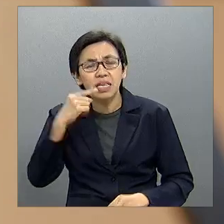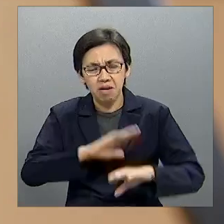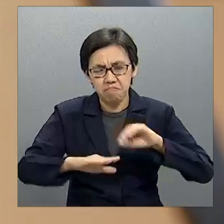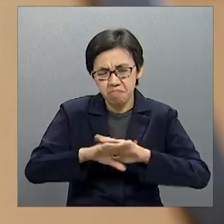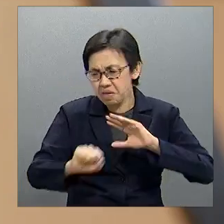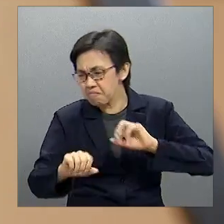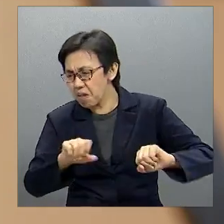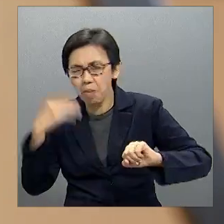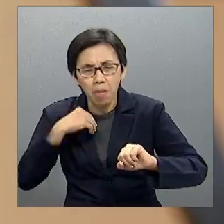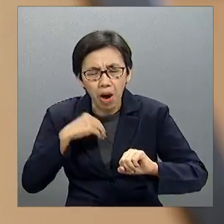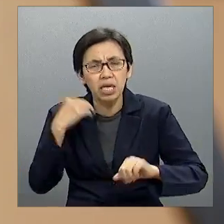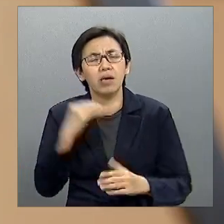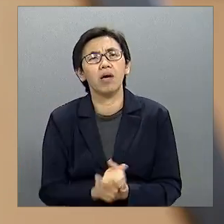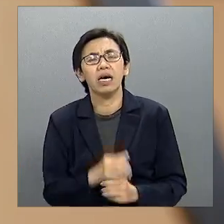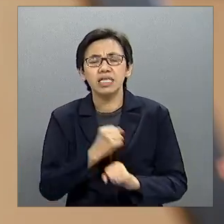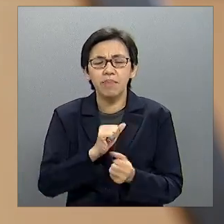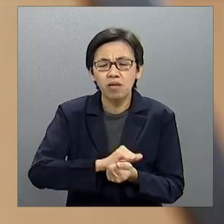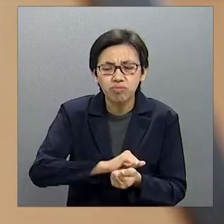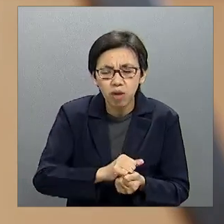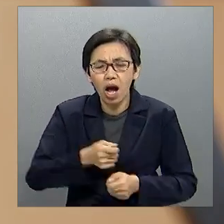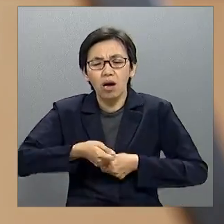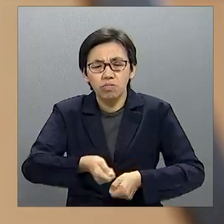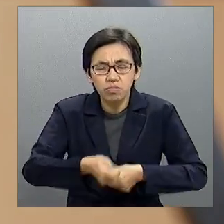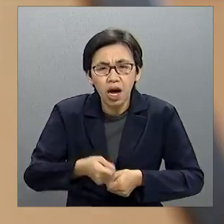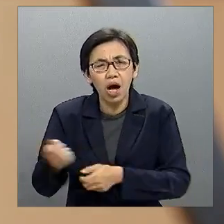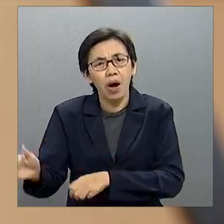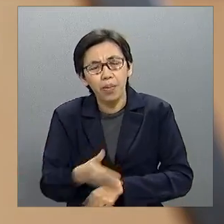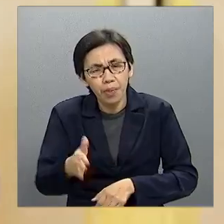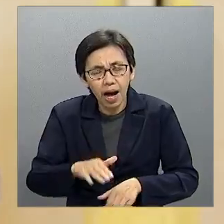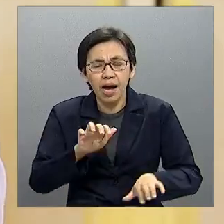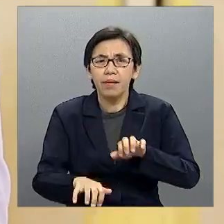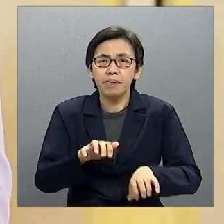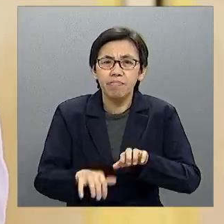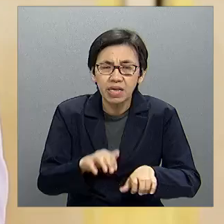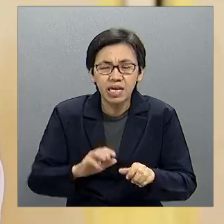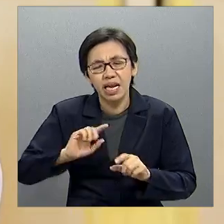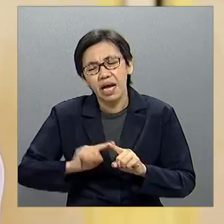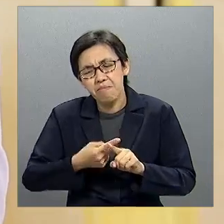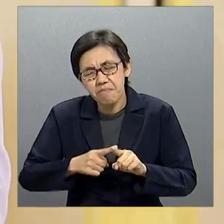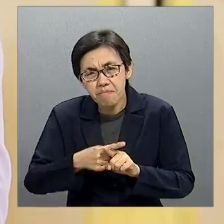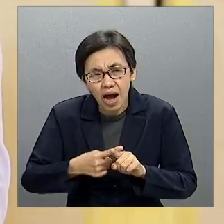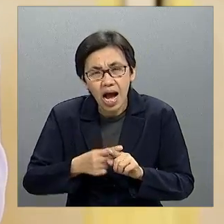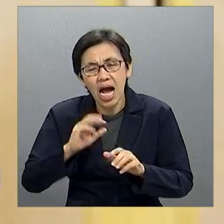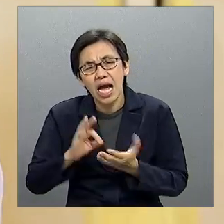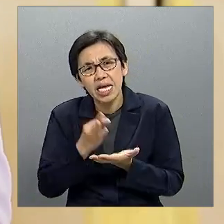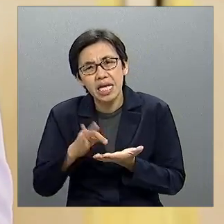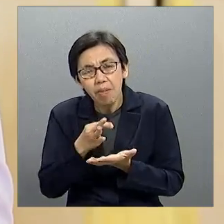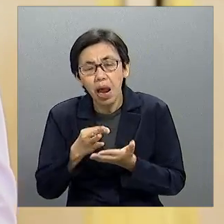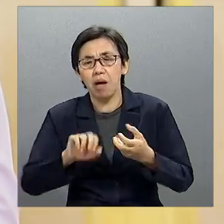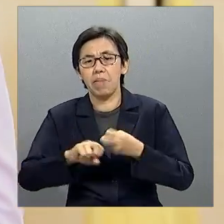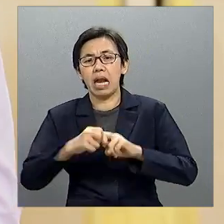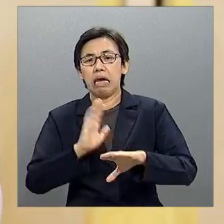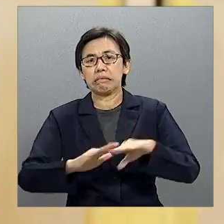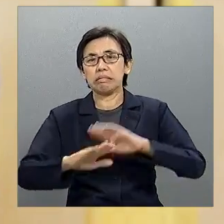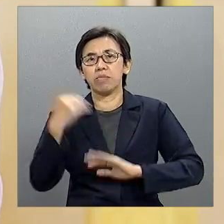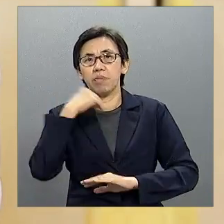างเช่นทำงานบ้าน พิมพ์ดี เว็บปักถักร้อยอะไรพวกนี้ทำงานละเอียดนะครับแล้วก็อีกอันนึงก็คือเพศหญิงเนี่ยจะมีเรื่องของความแข็งแรงน้อยกว่าผู้ช